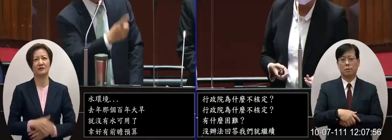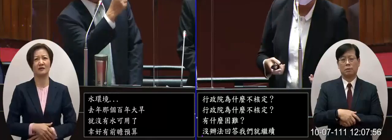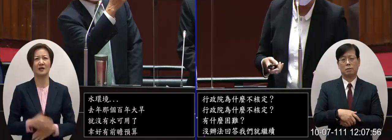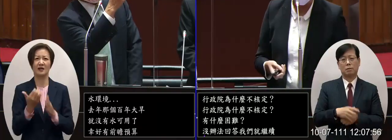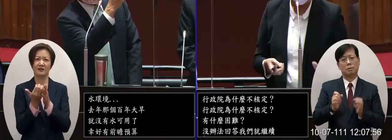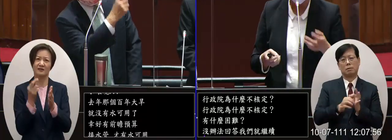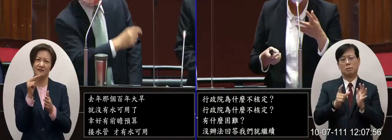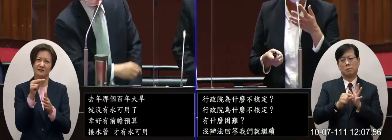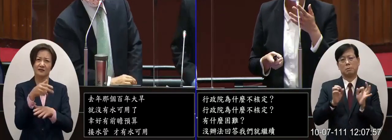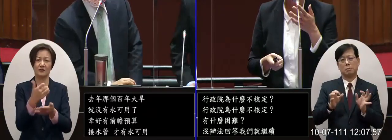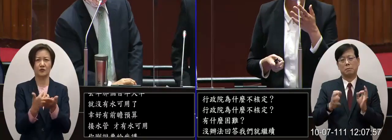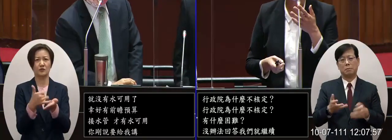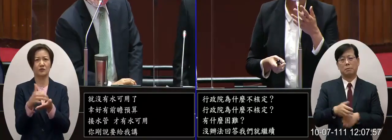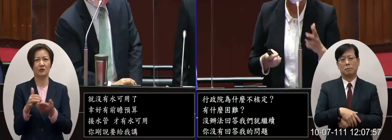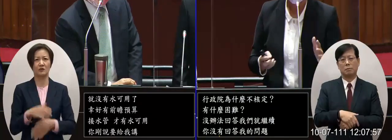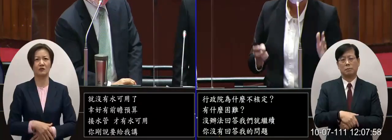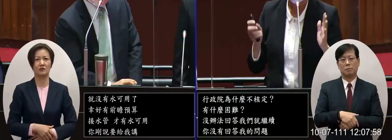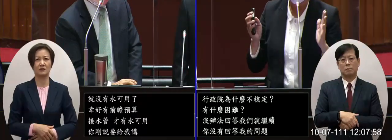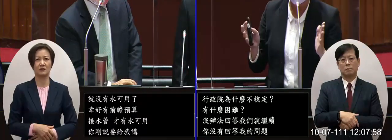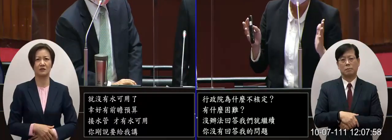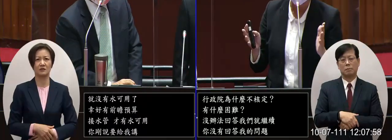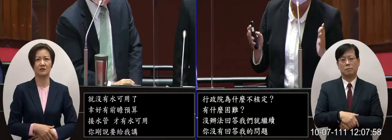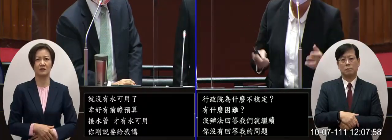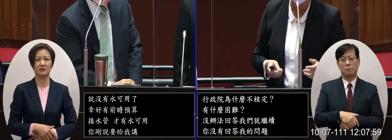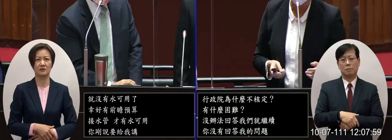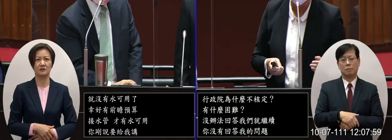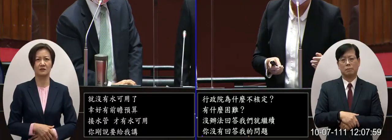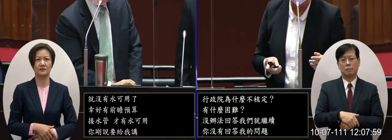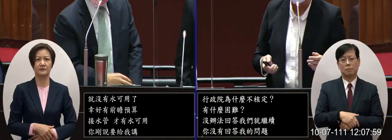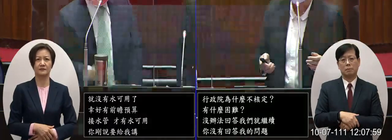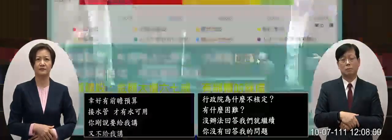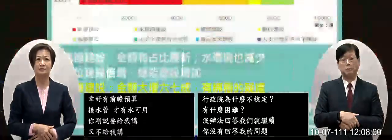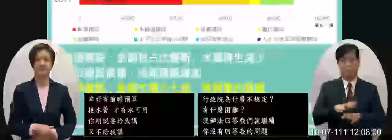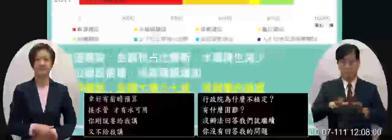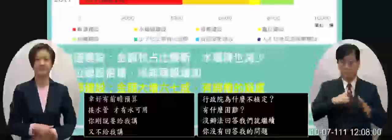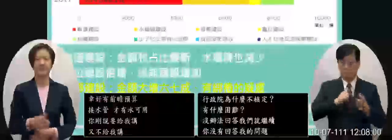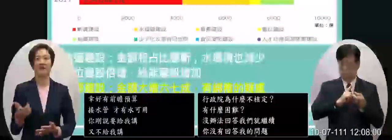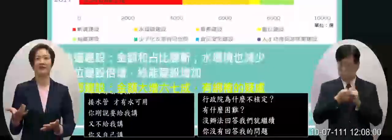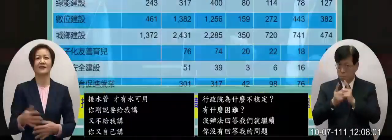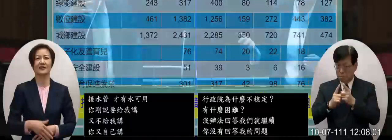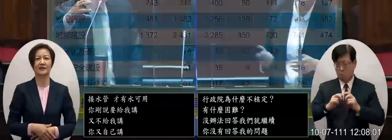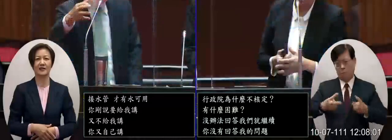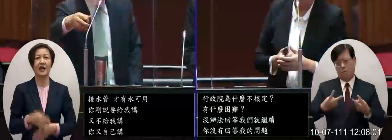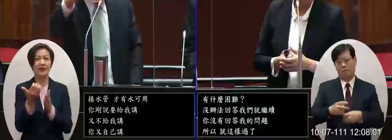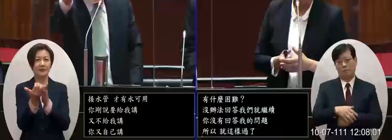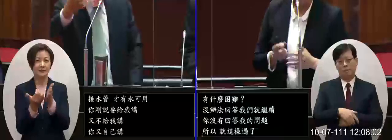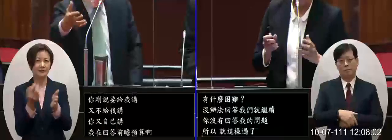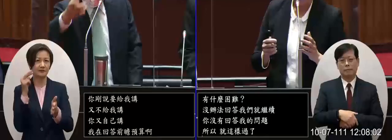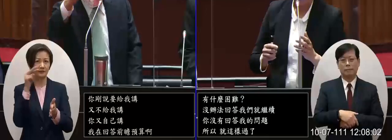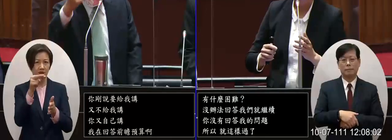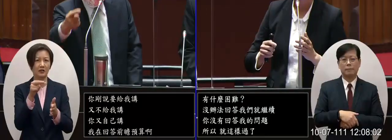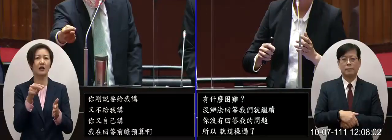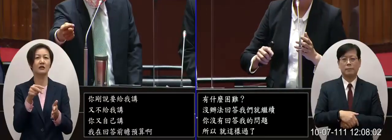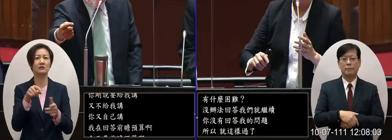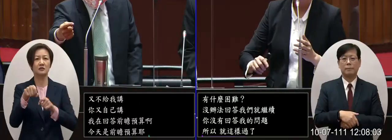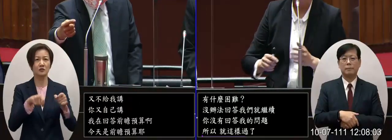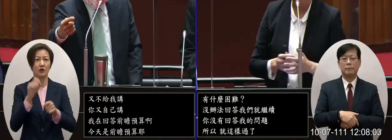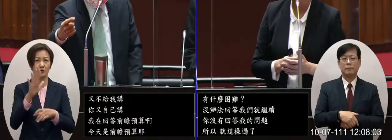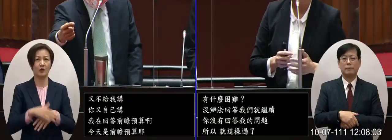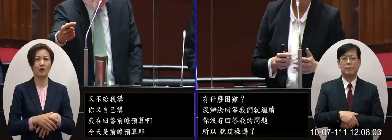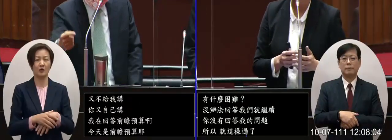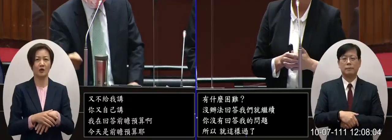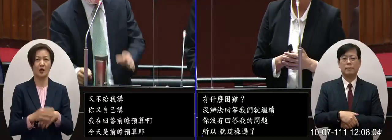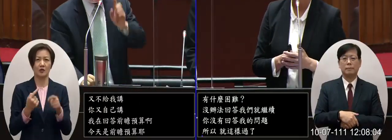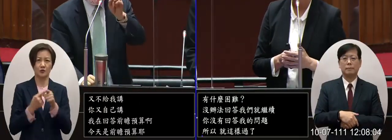啊。今天是前瞻预算呢。 好，今天前瞻的变形虫。 啊，你看，就因为有前瞻，所以我们去年百